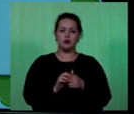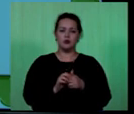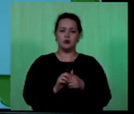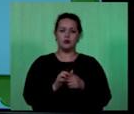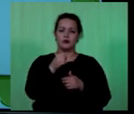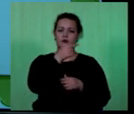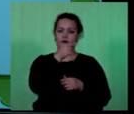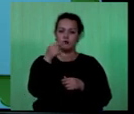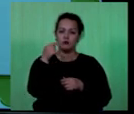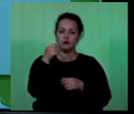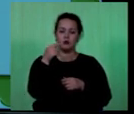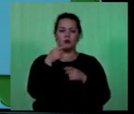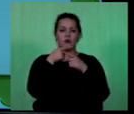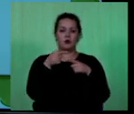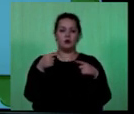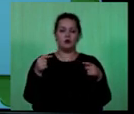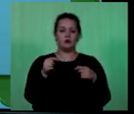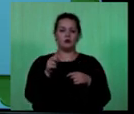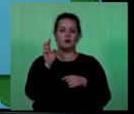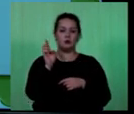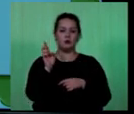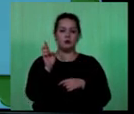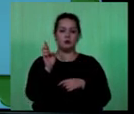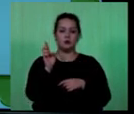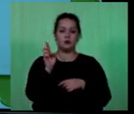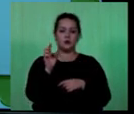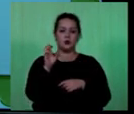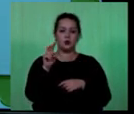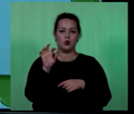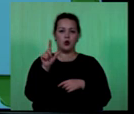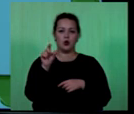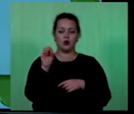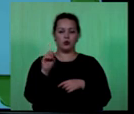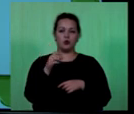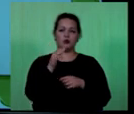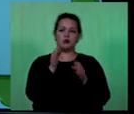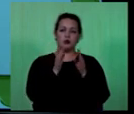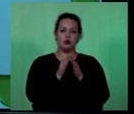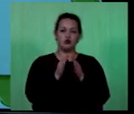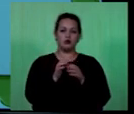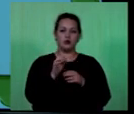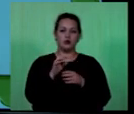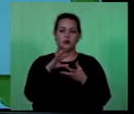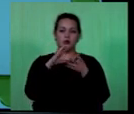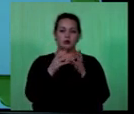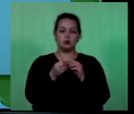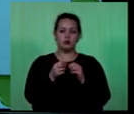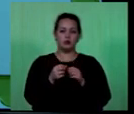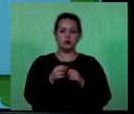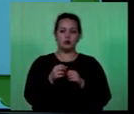вычитаемая разность б слагаемое уменьшаемое сумма